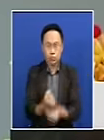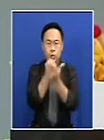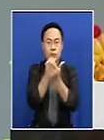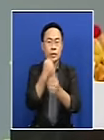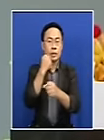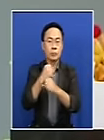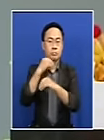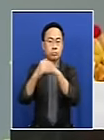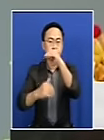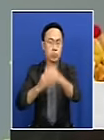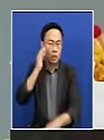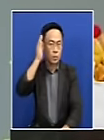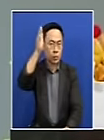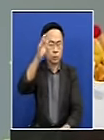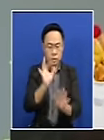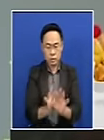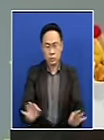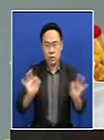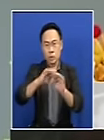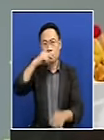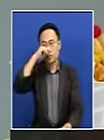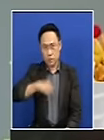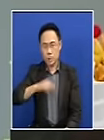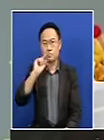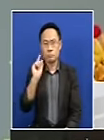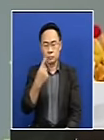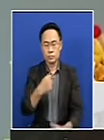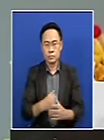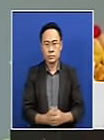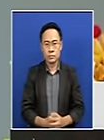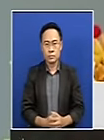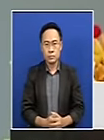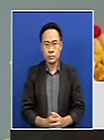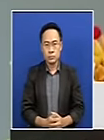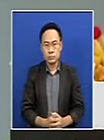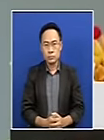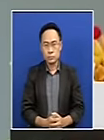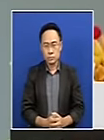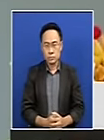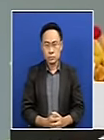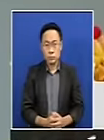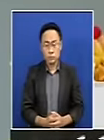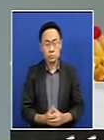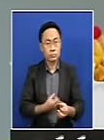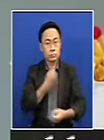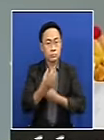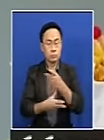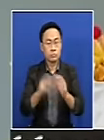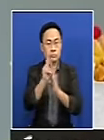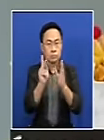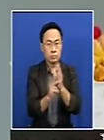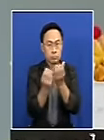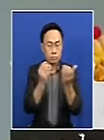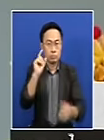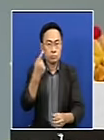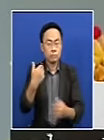างอนาคตที่สำคัญสำหรับประเทศไทยต่อไป นี่คือร่างรัฐธรรมนูญฉ